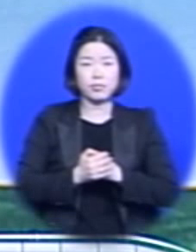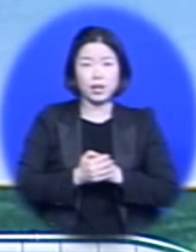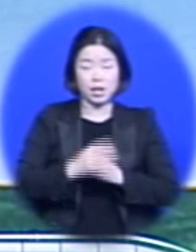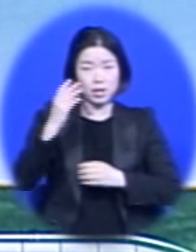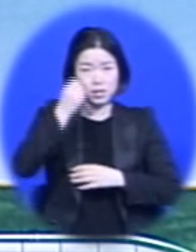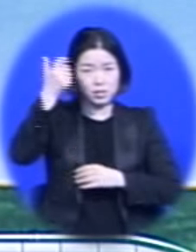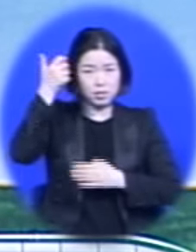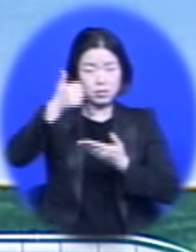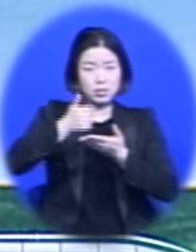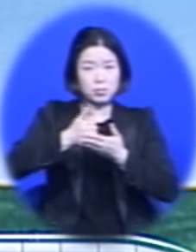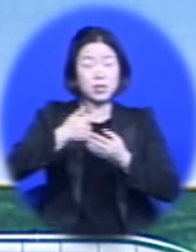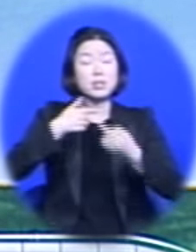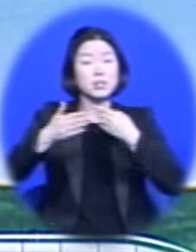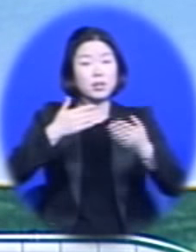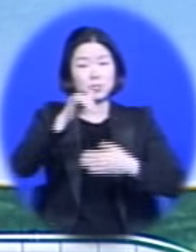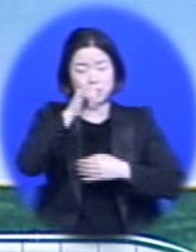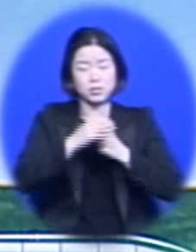성령의 체험을 했습니다.